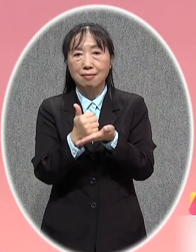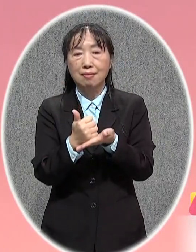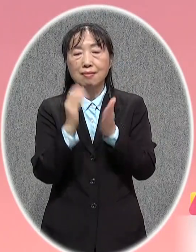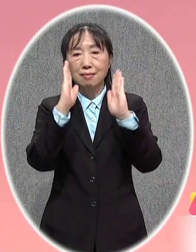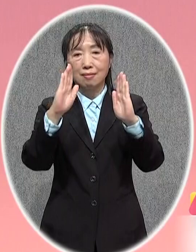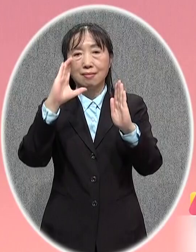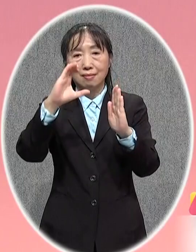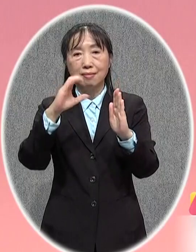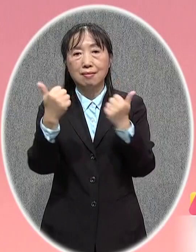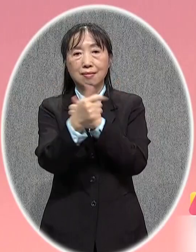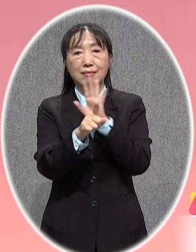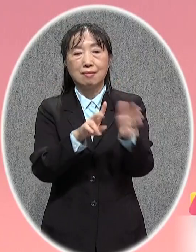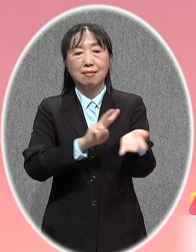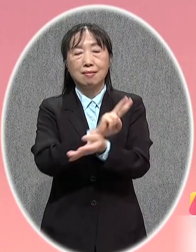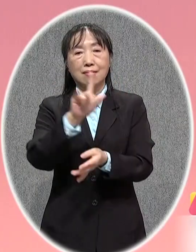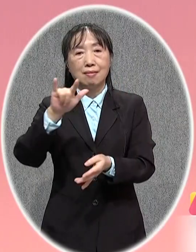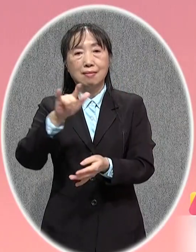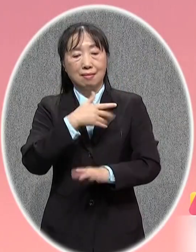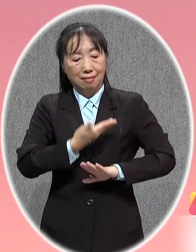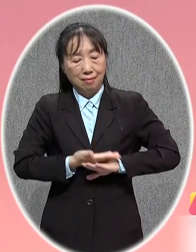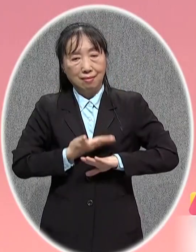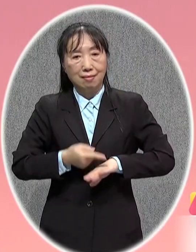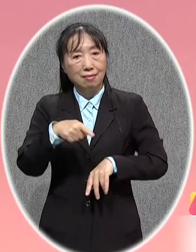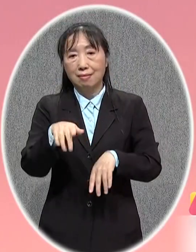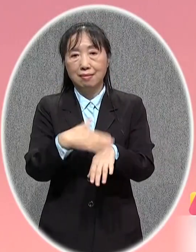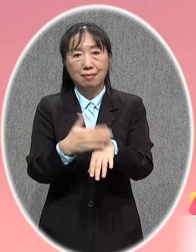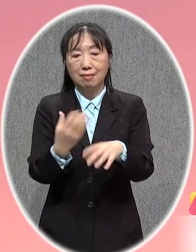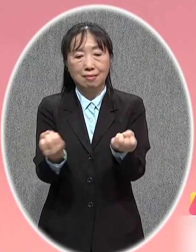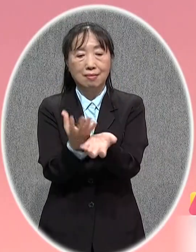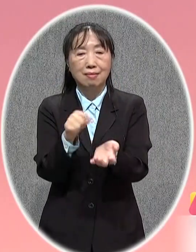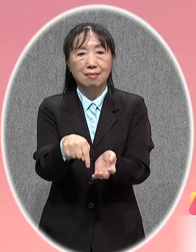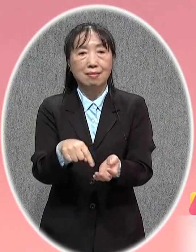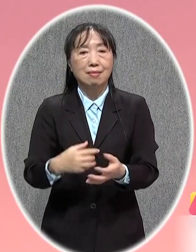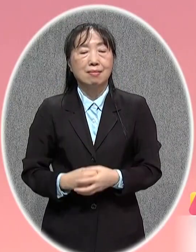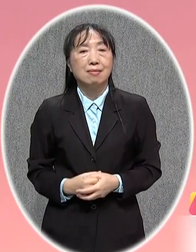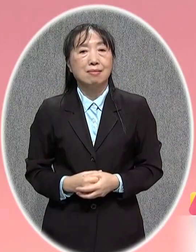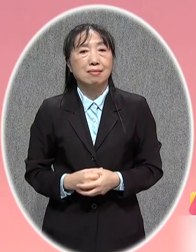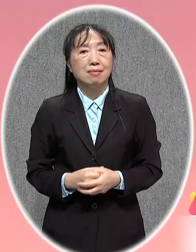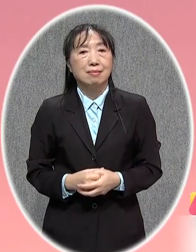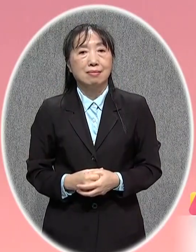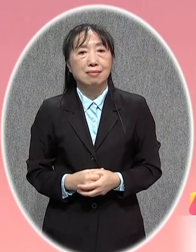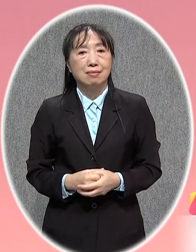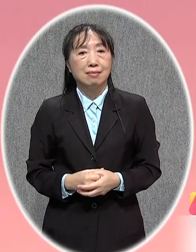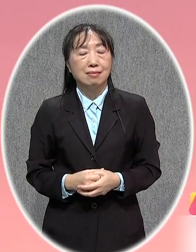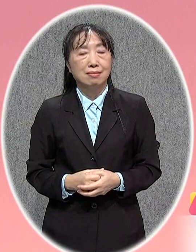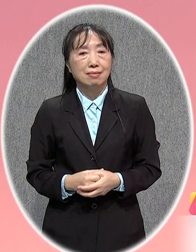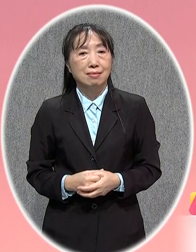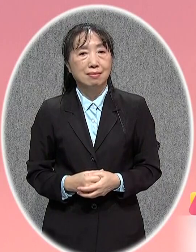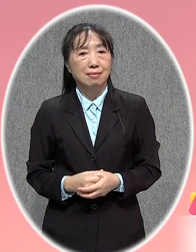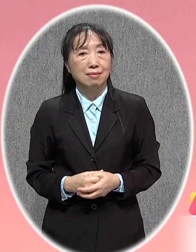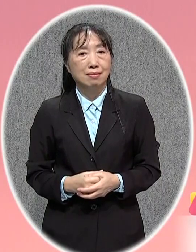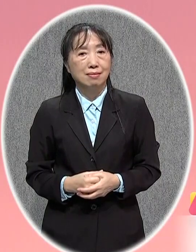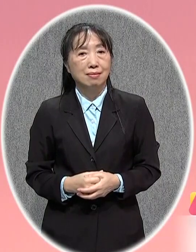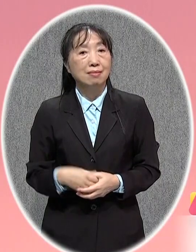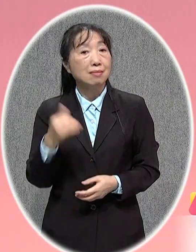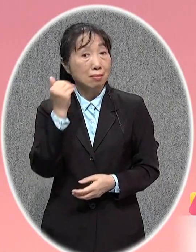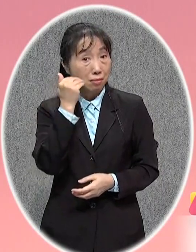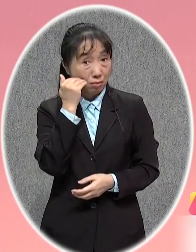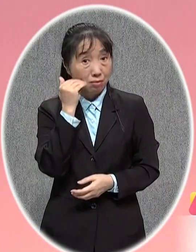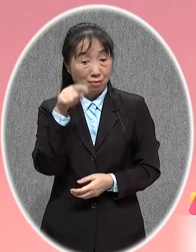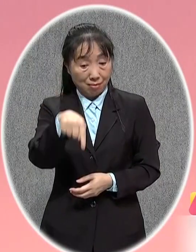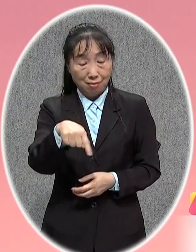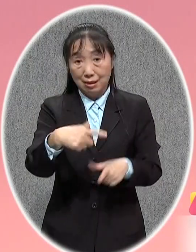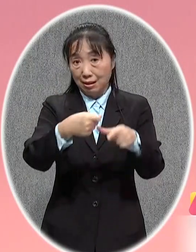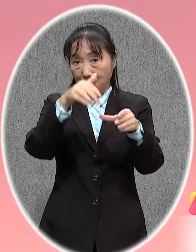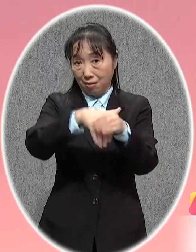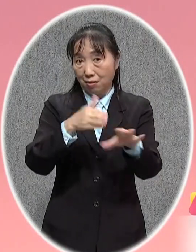师可以非常的放心，这一部分不会产生。那但是呢，如果万一今天这个